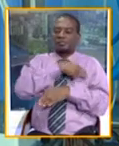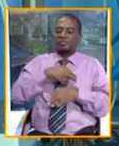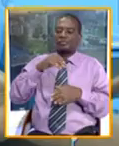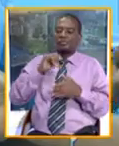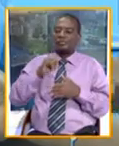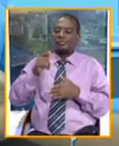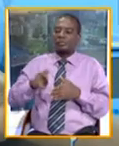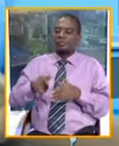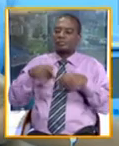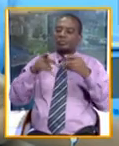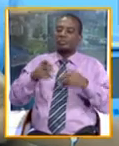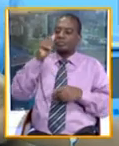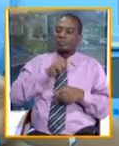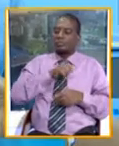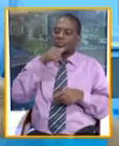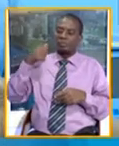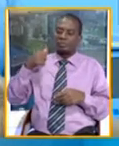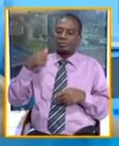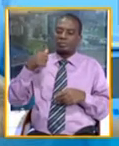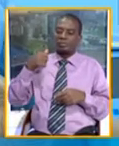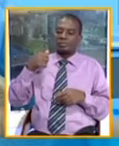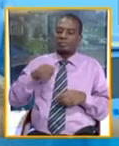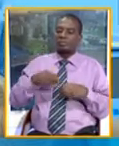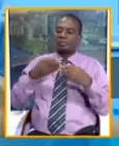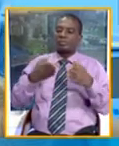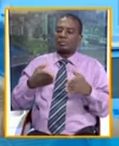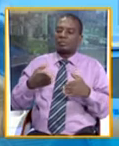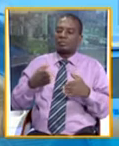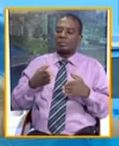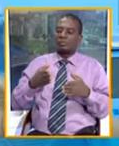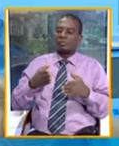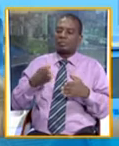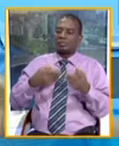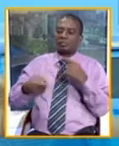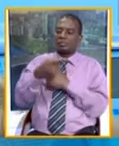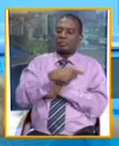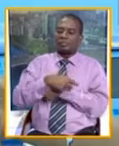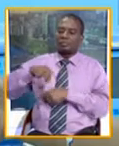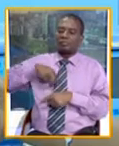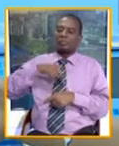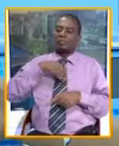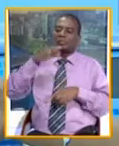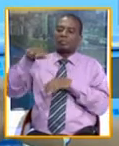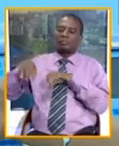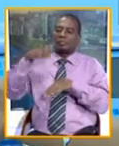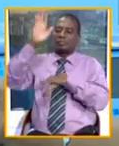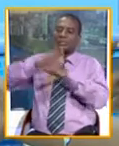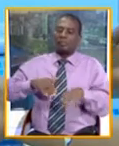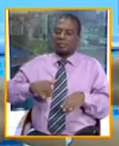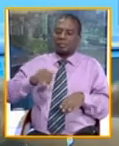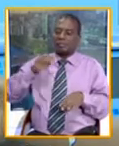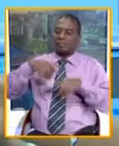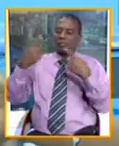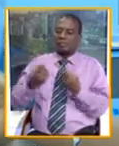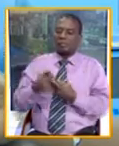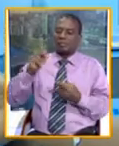dans des structures privées que nous traitions nos dialysés. Aujourd'hui, nous avons fait appel à la Fondation Kalou qui nous a